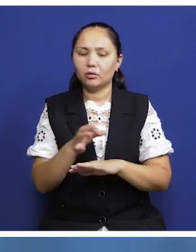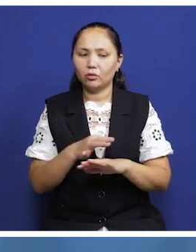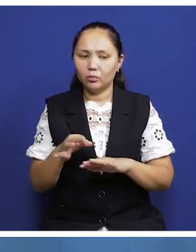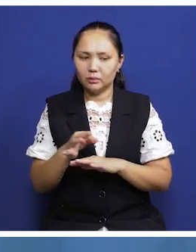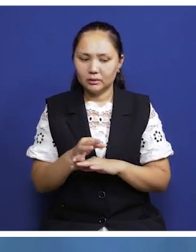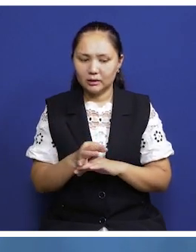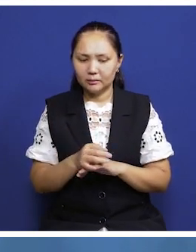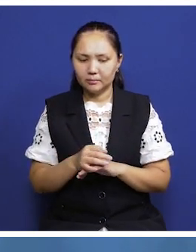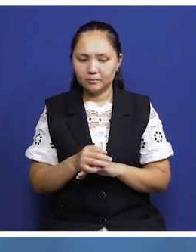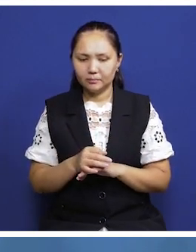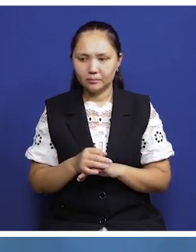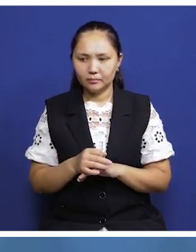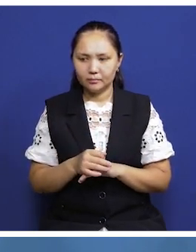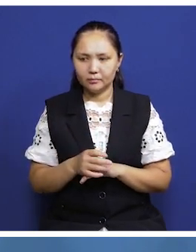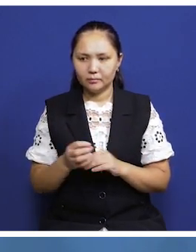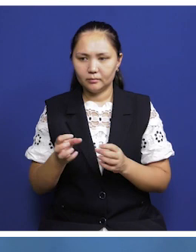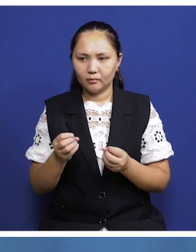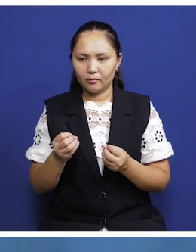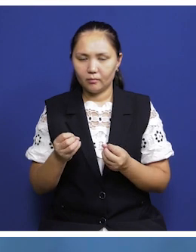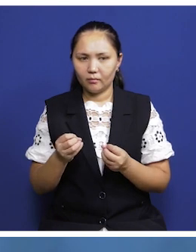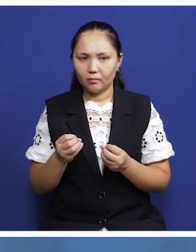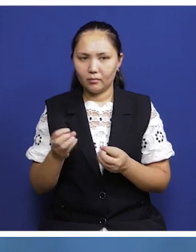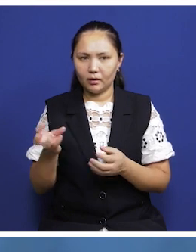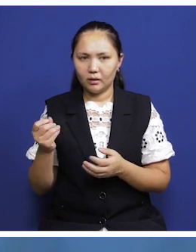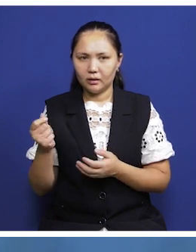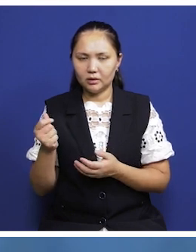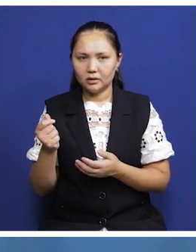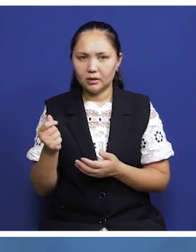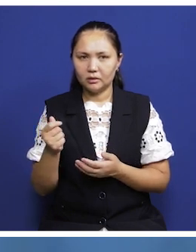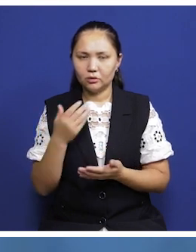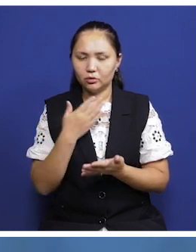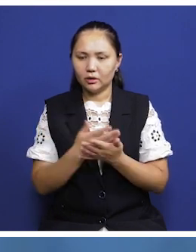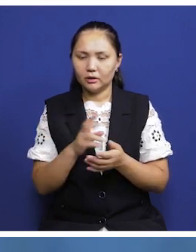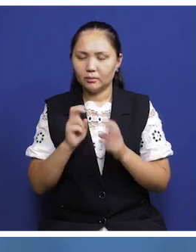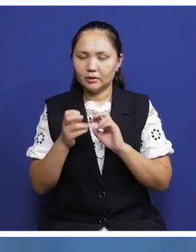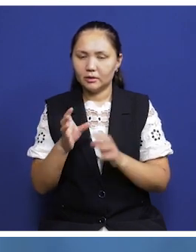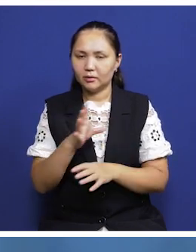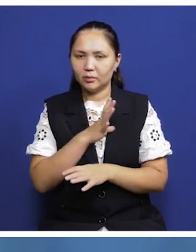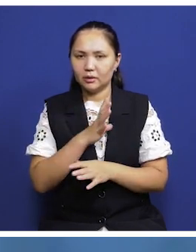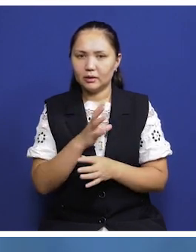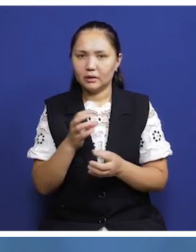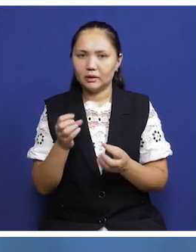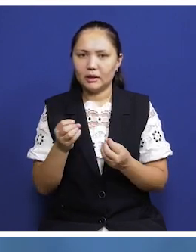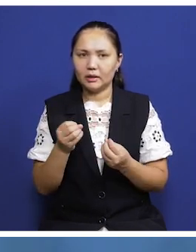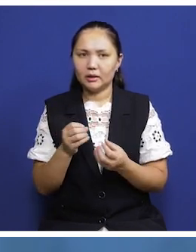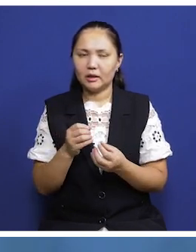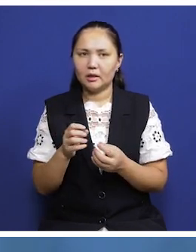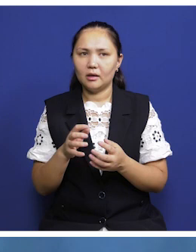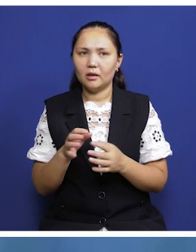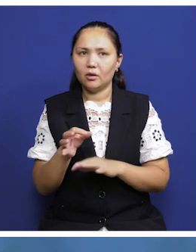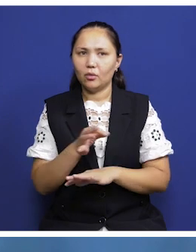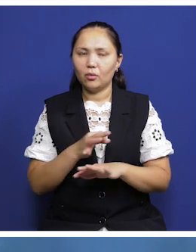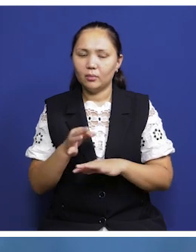облысқа қосымша бізге қаржы талап ететін сондай нысандар болады. Сол себептен аудан